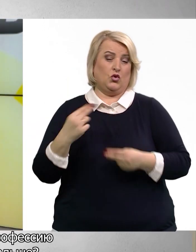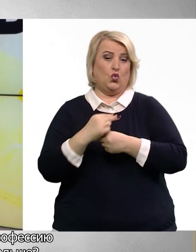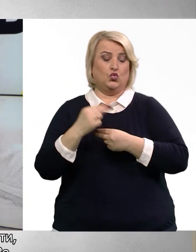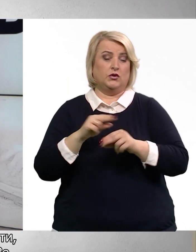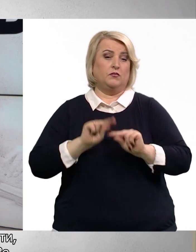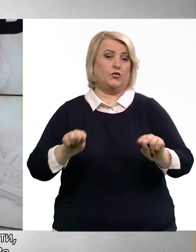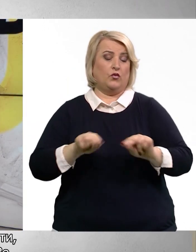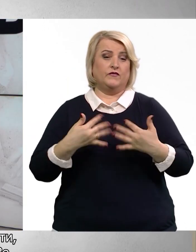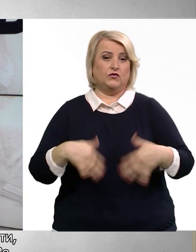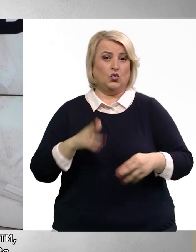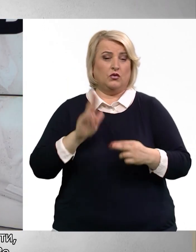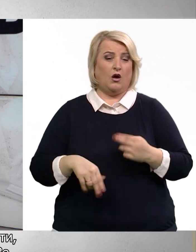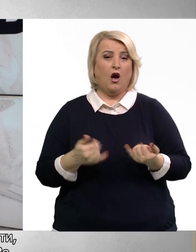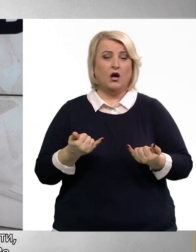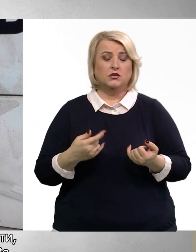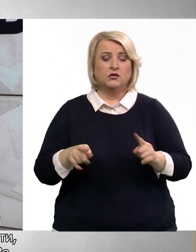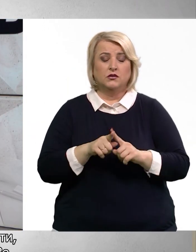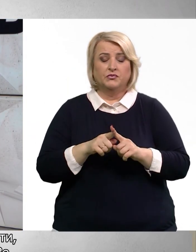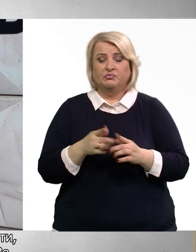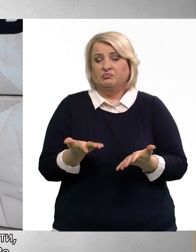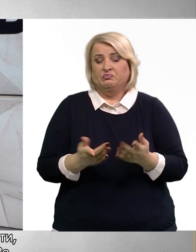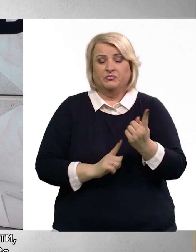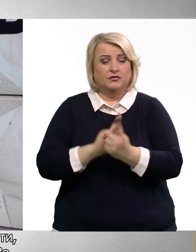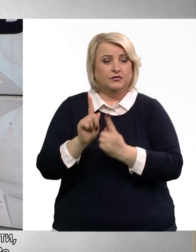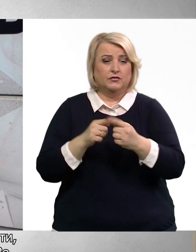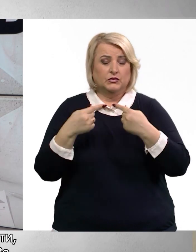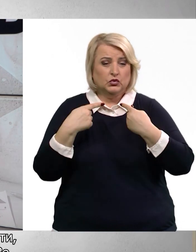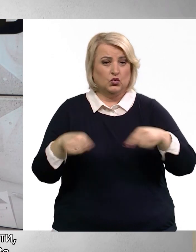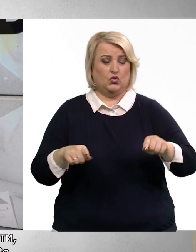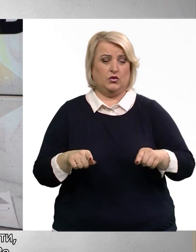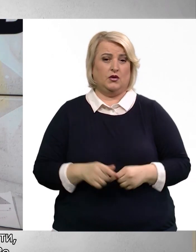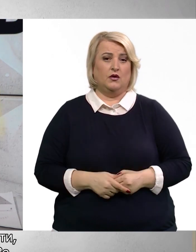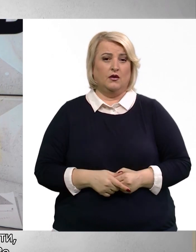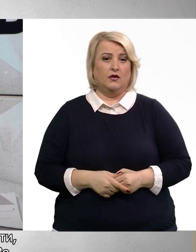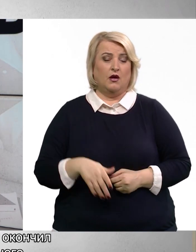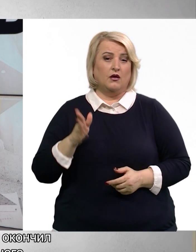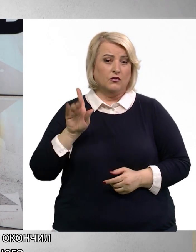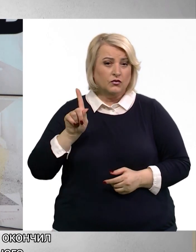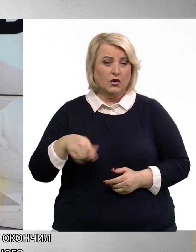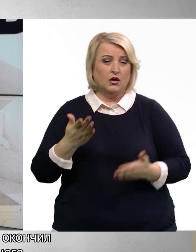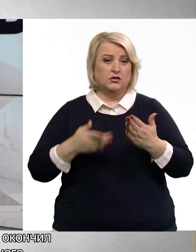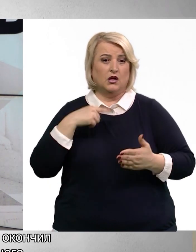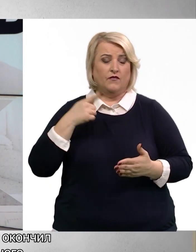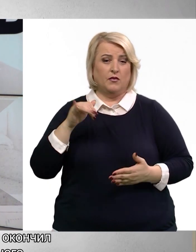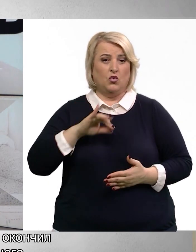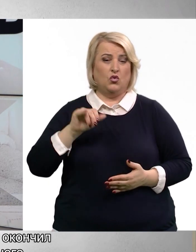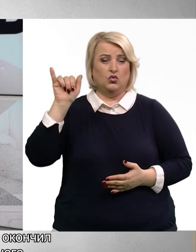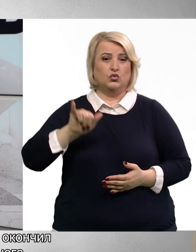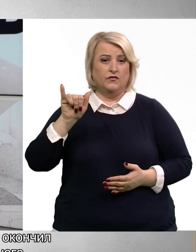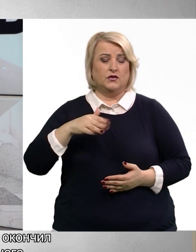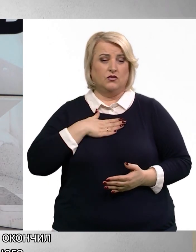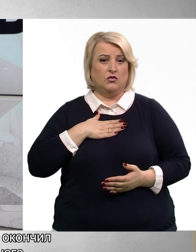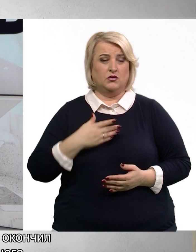învăța. Astăzi lucrurile sunt atât de diferite și se tot vorbește și despre facultate, apropo de, inclusiv de facultățile noastre,